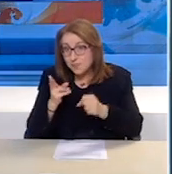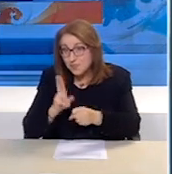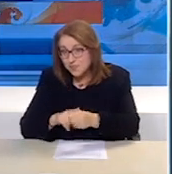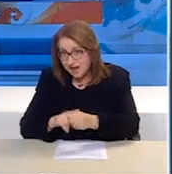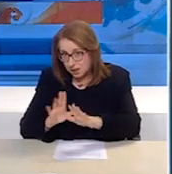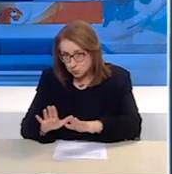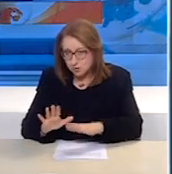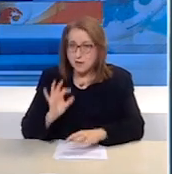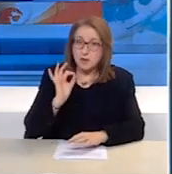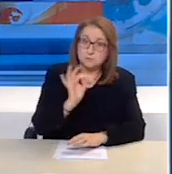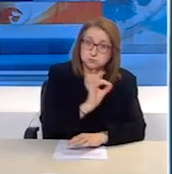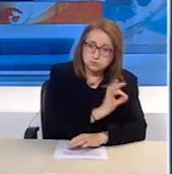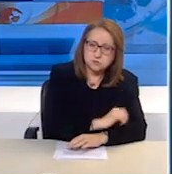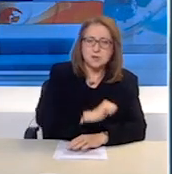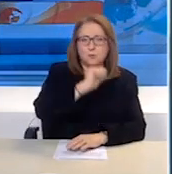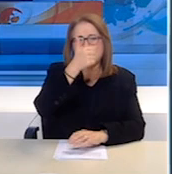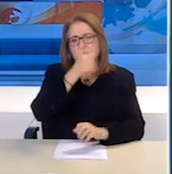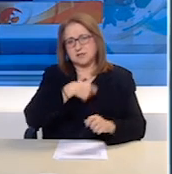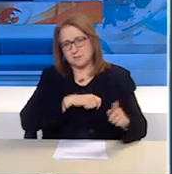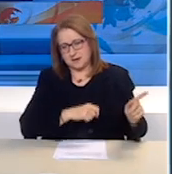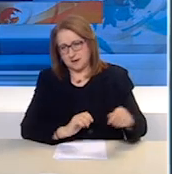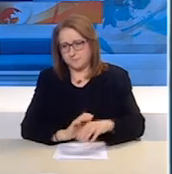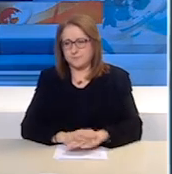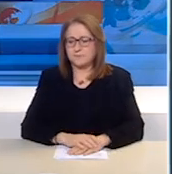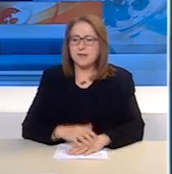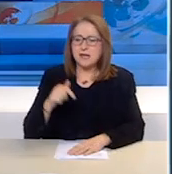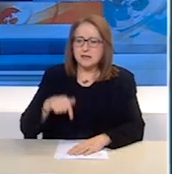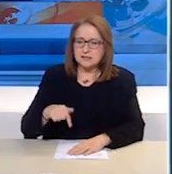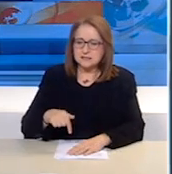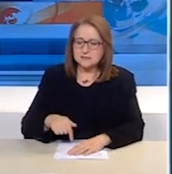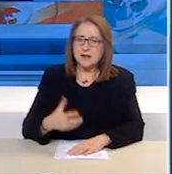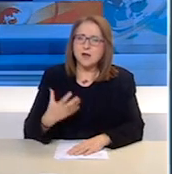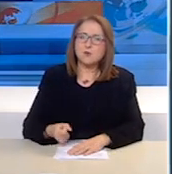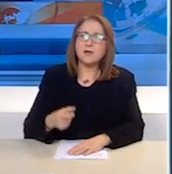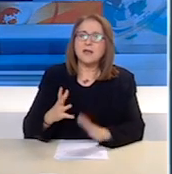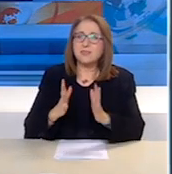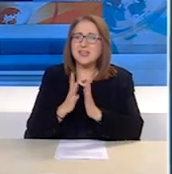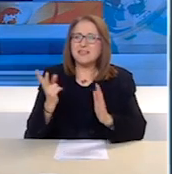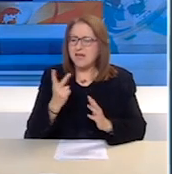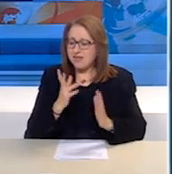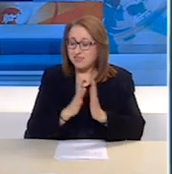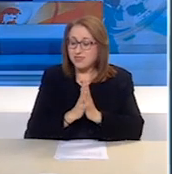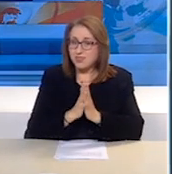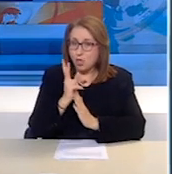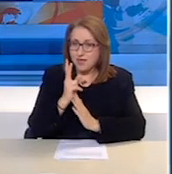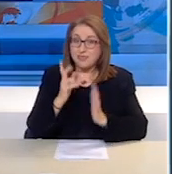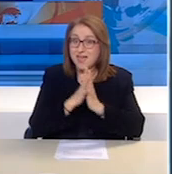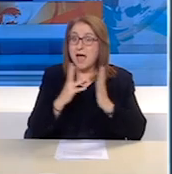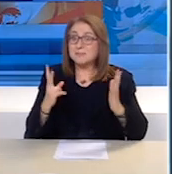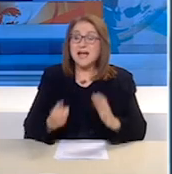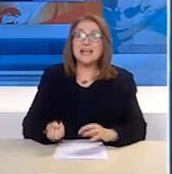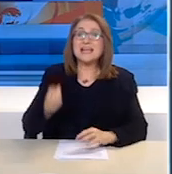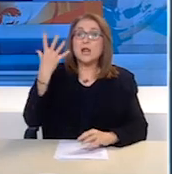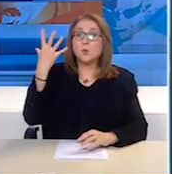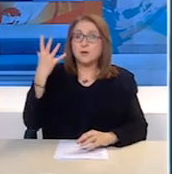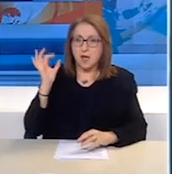Εμείς σήμερα ανακοινώνουμε 17 νέα κρούσματα του νέου ιού στη χώρα μας. 12 από τα 17 σχετίζονται με γνωστή συρροή κρούσματων.